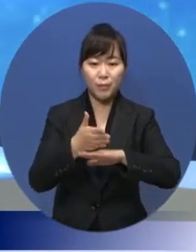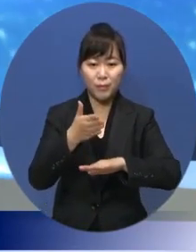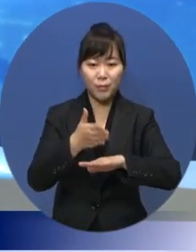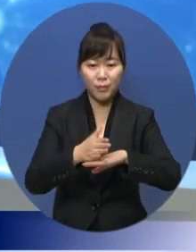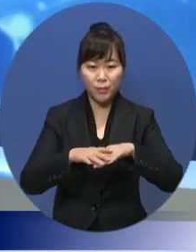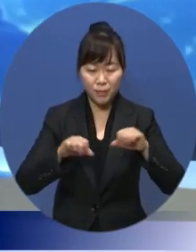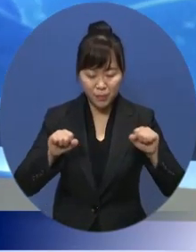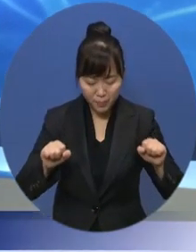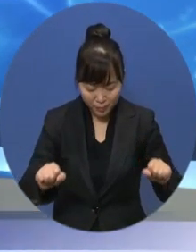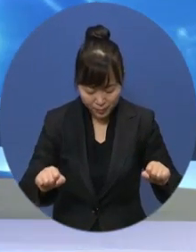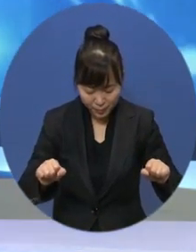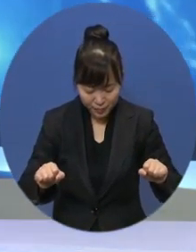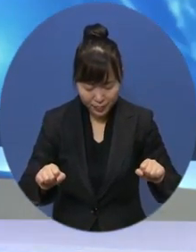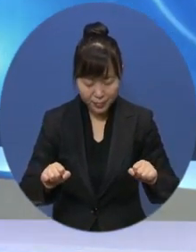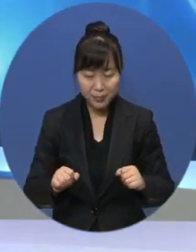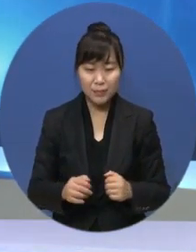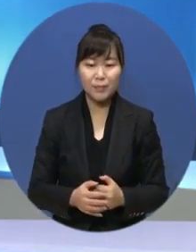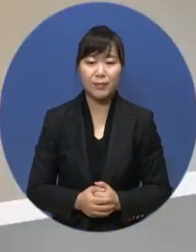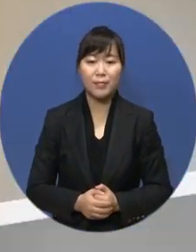여러분 고맙습니다.